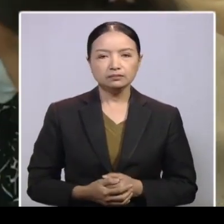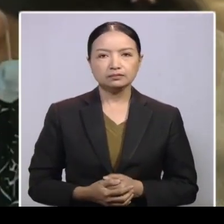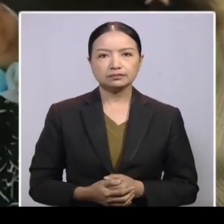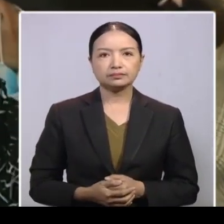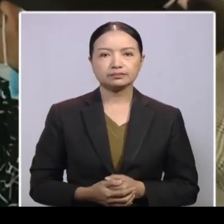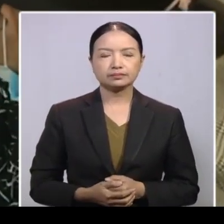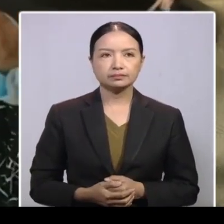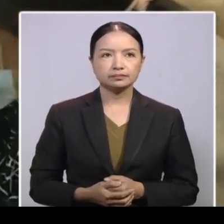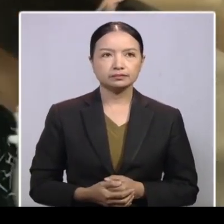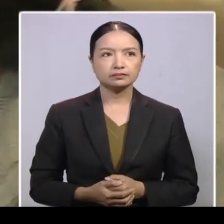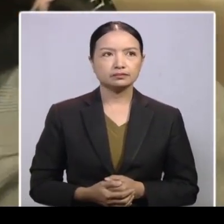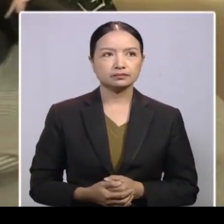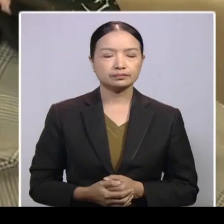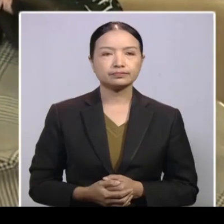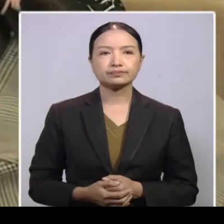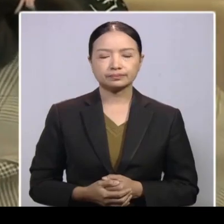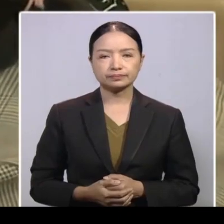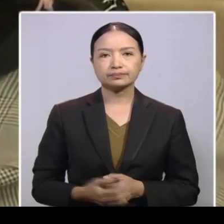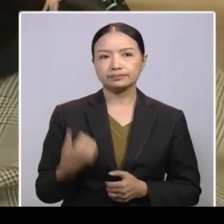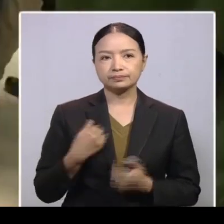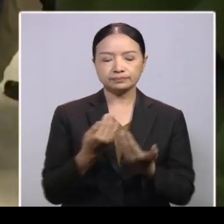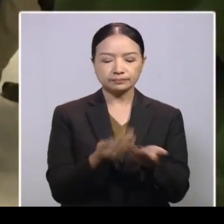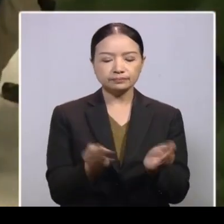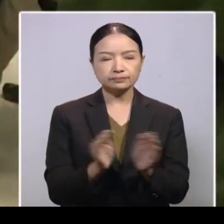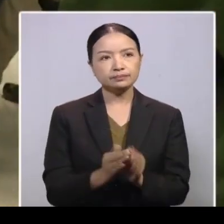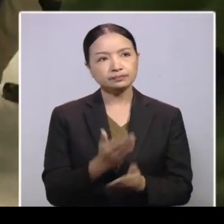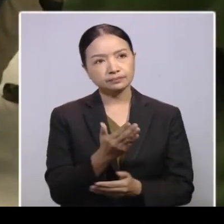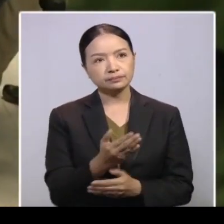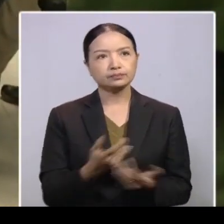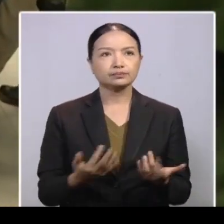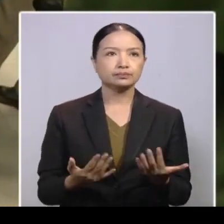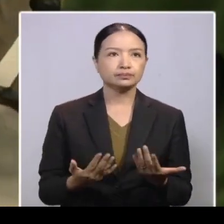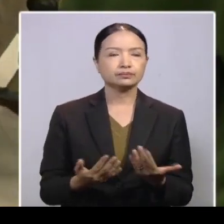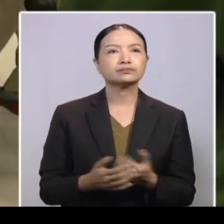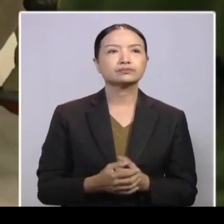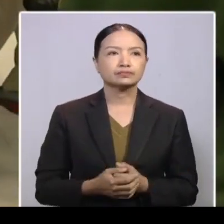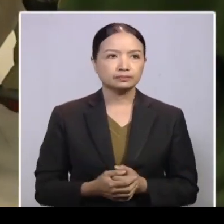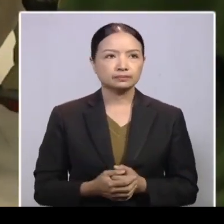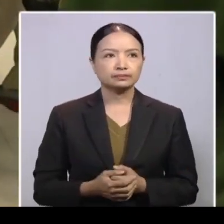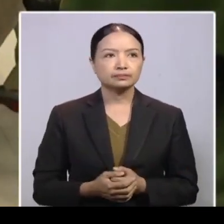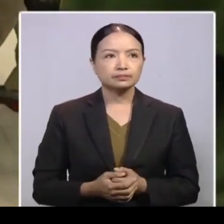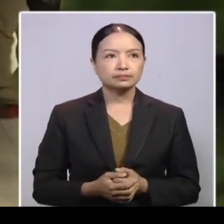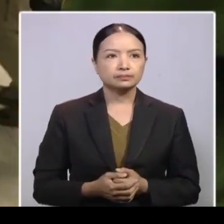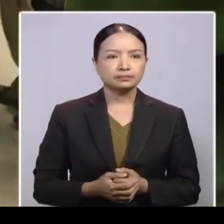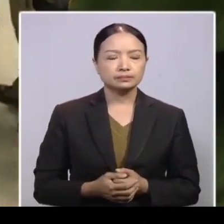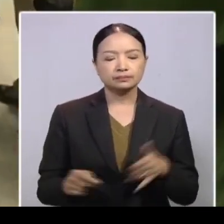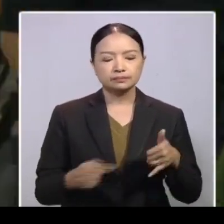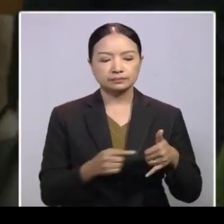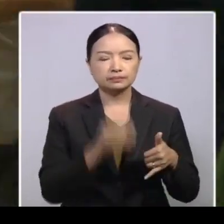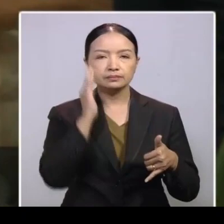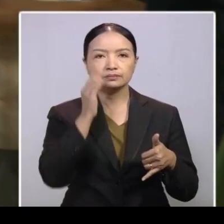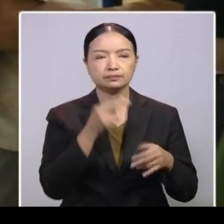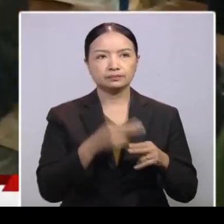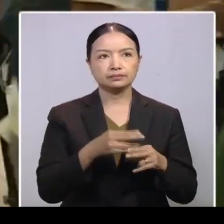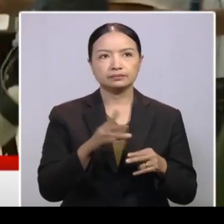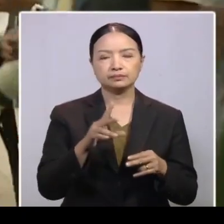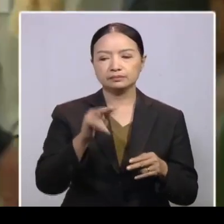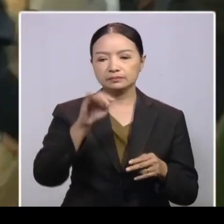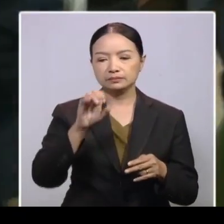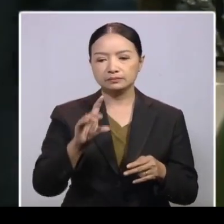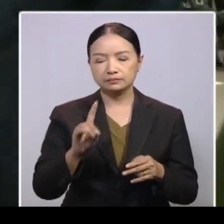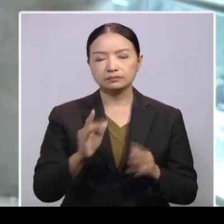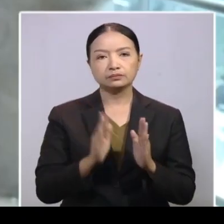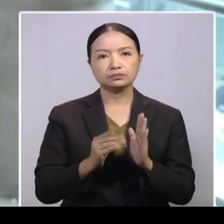นี่นะฮะก็อีกหนึ่งครอบครัวนะครับอีกหนึ่งครอบครัวที่มารอรับอยู่ที่สนามบินสุวรรณภูมิวันนี้นะครับคือนายนิดนะครับคนนี้เป็นชาวอุบลครับคุณผู้ช